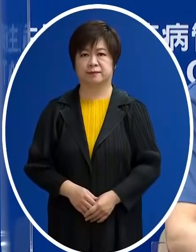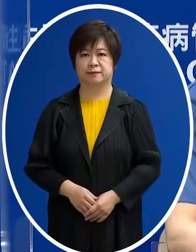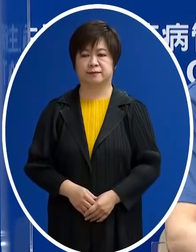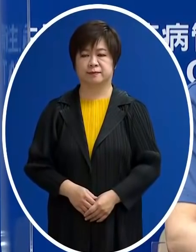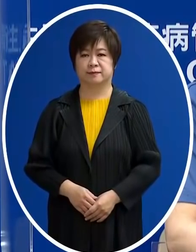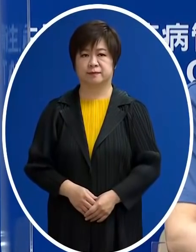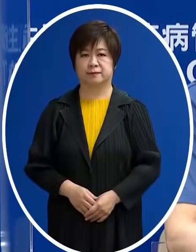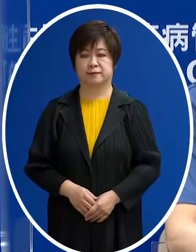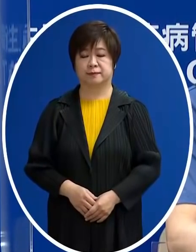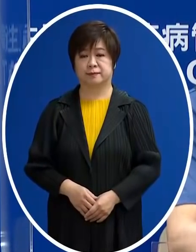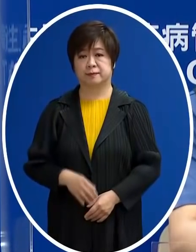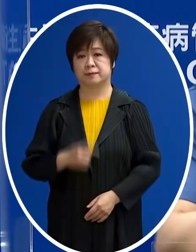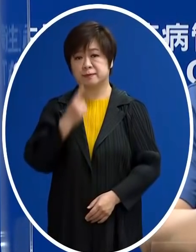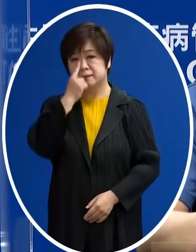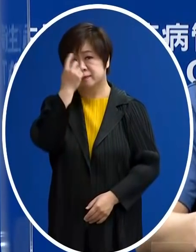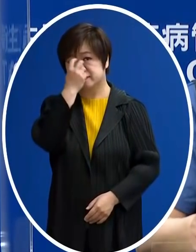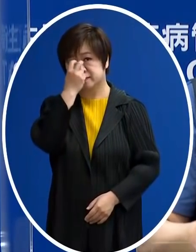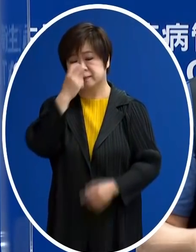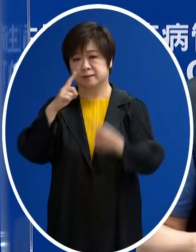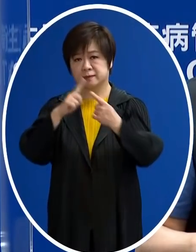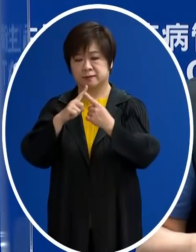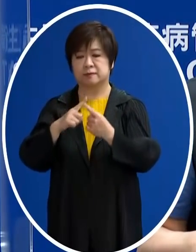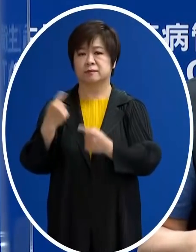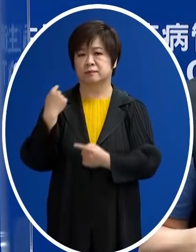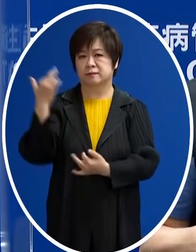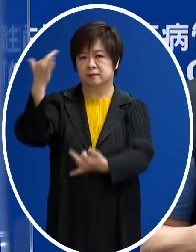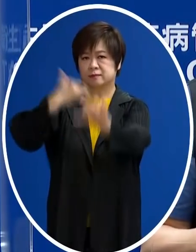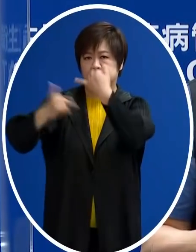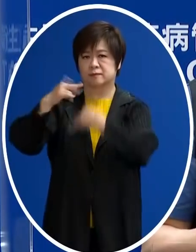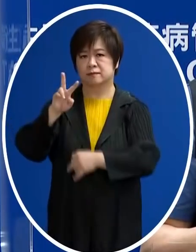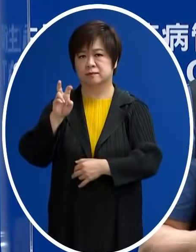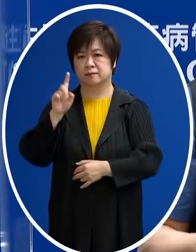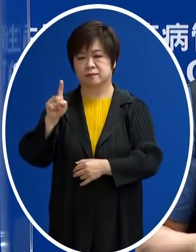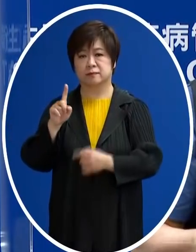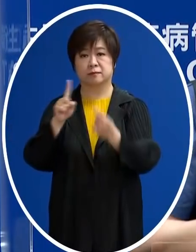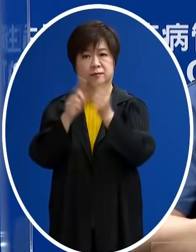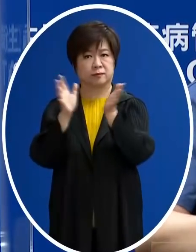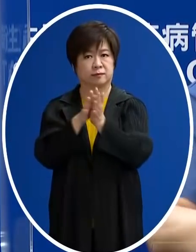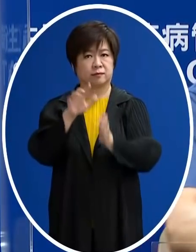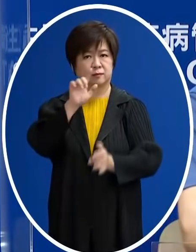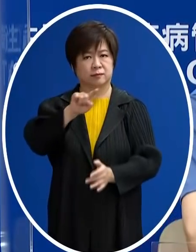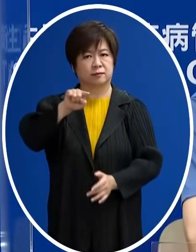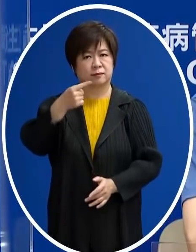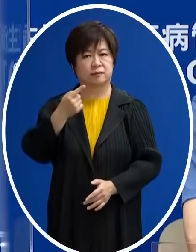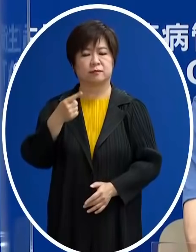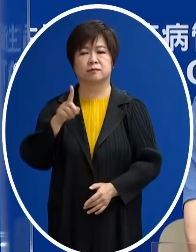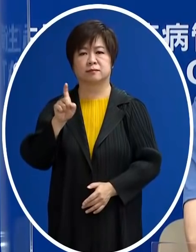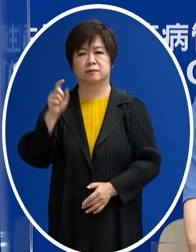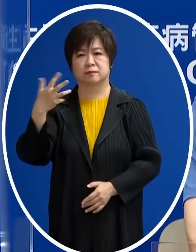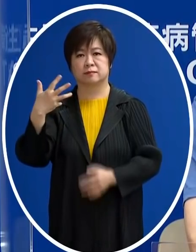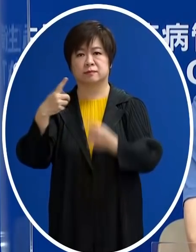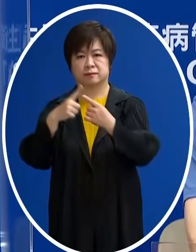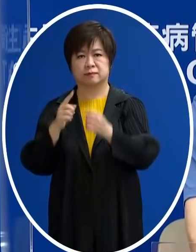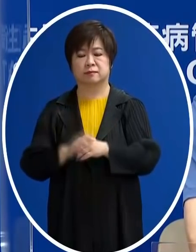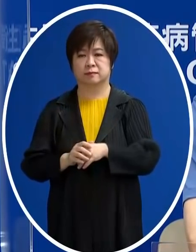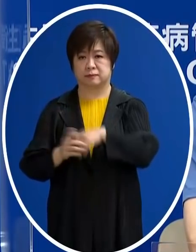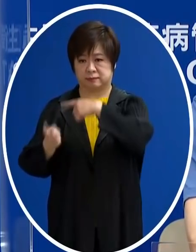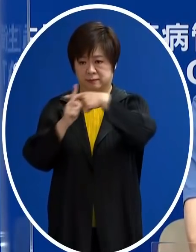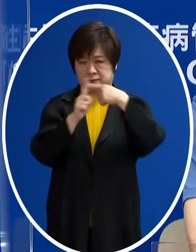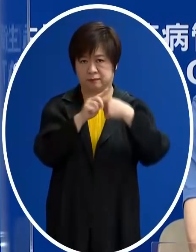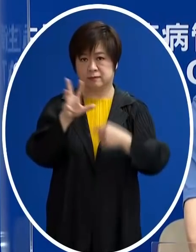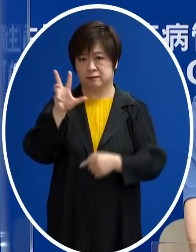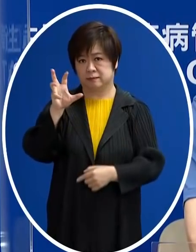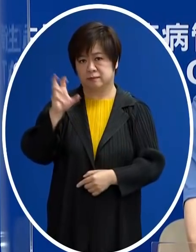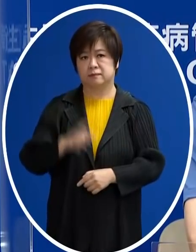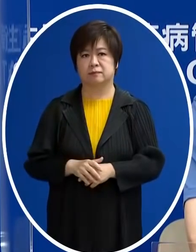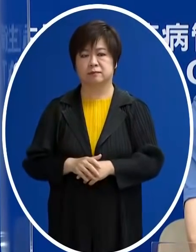好，那裁剪的人昨天有21班哈，那1118人，那总共阳性的人数有88